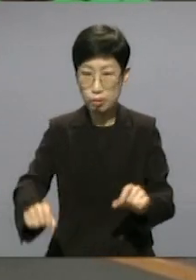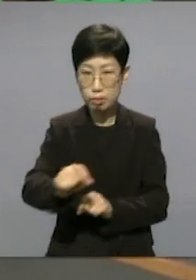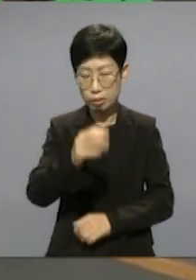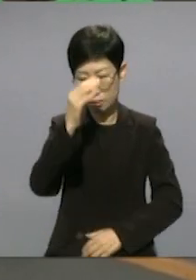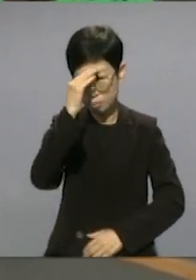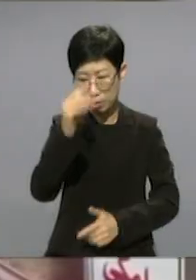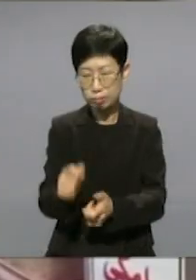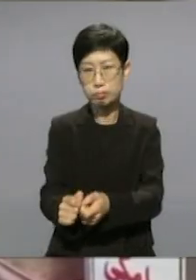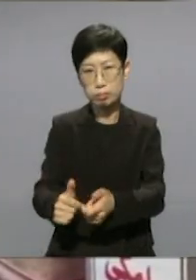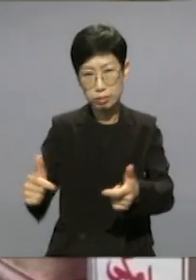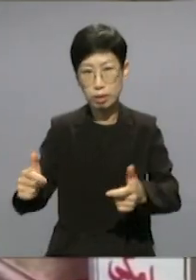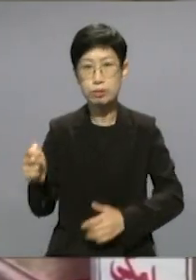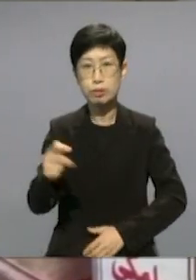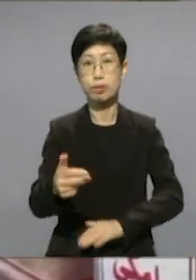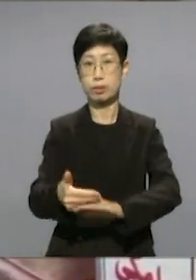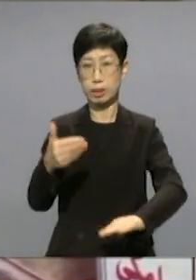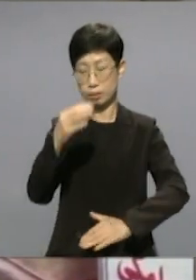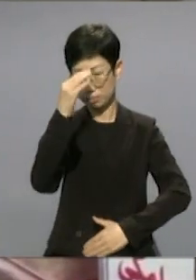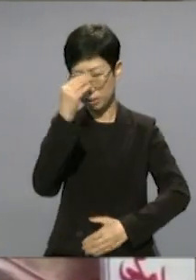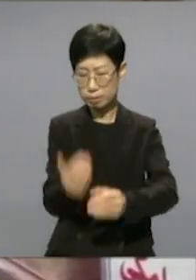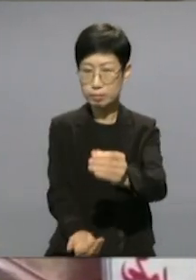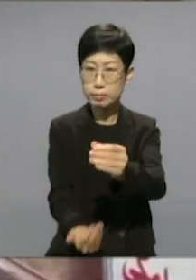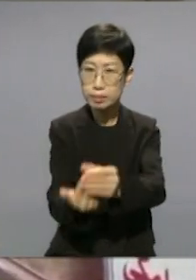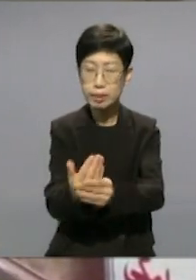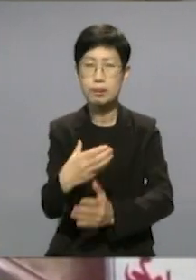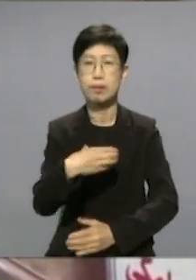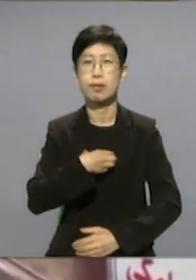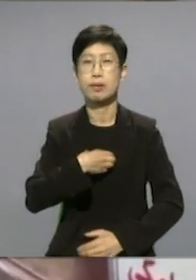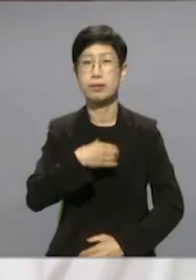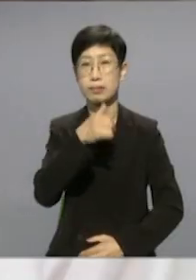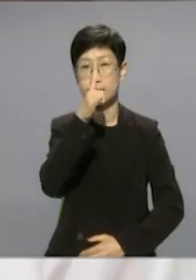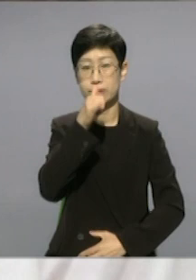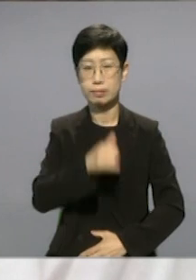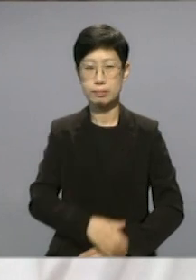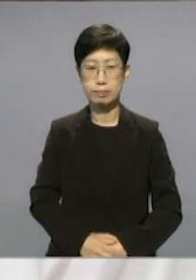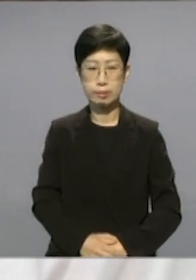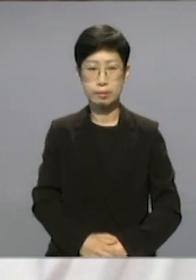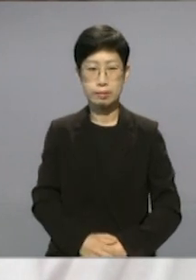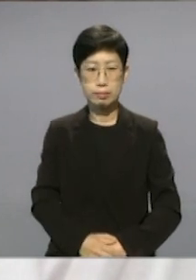환자의 병을 키우거나 또 다른 질병을 유발하는 일도 잦습니다